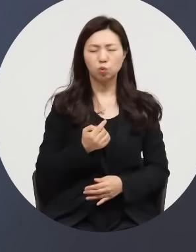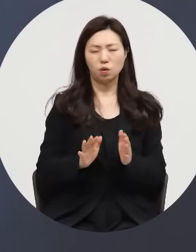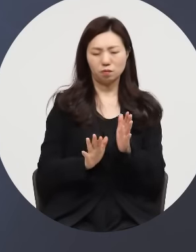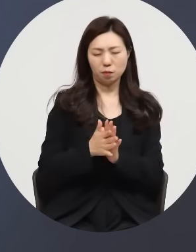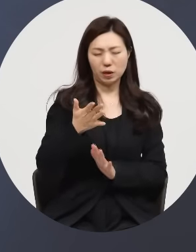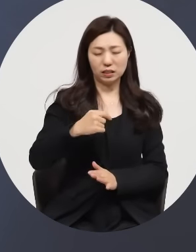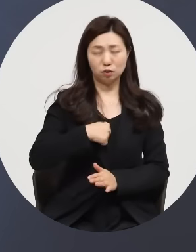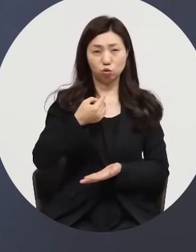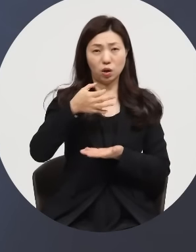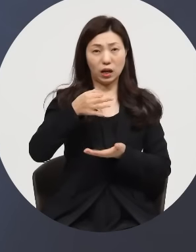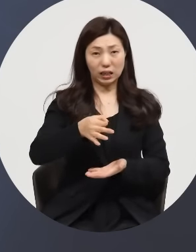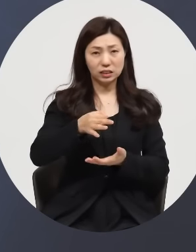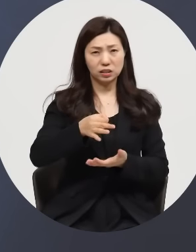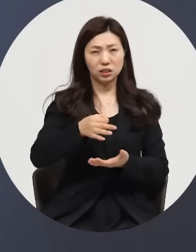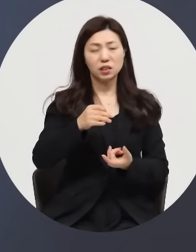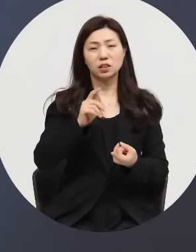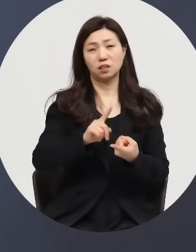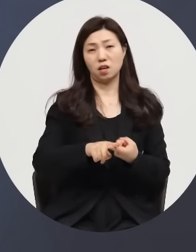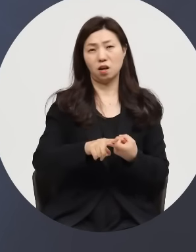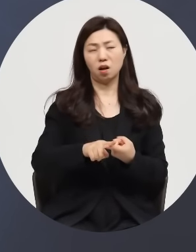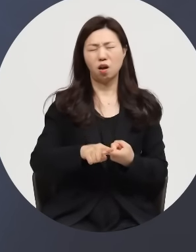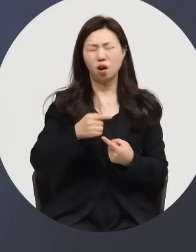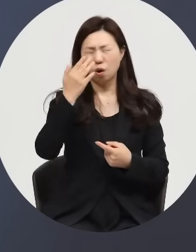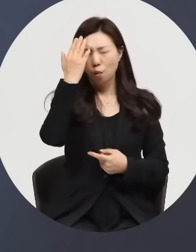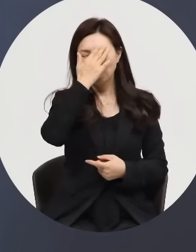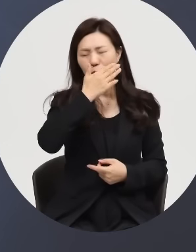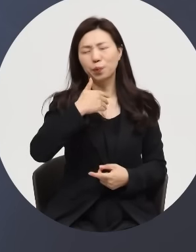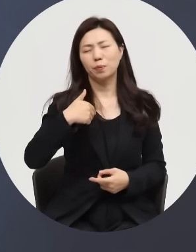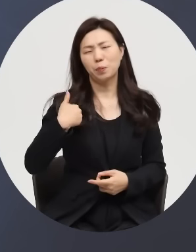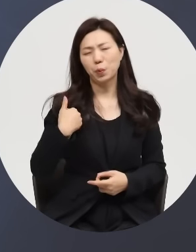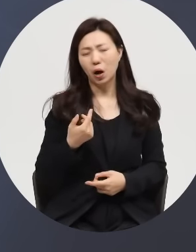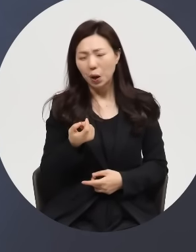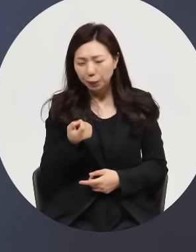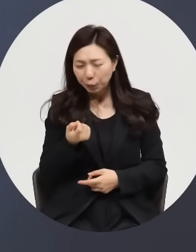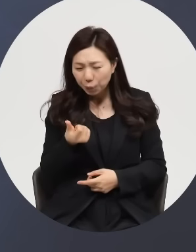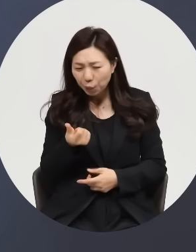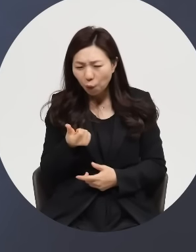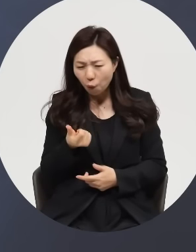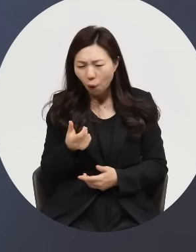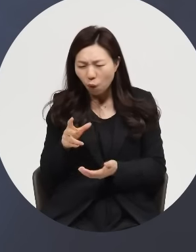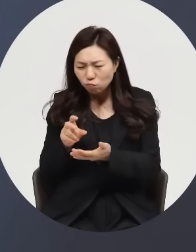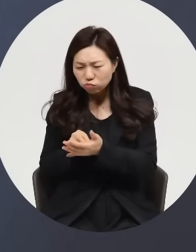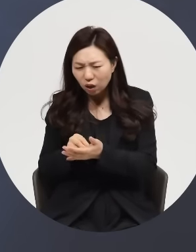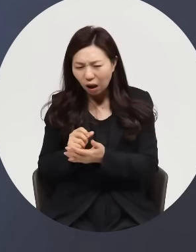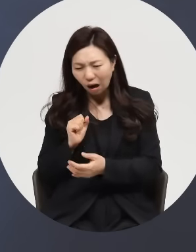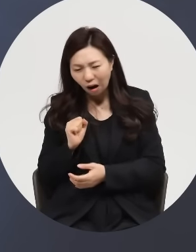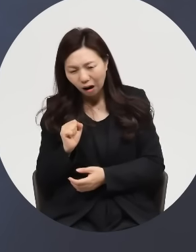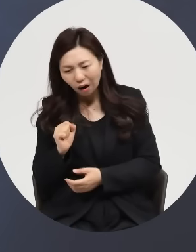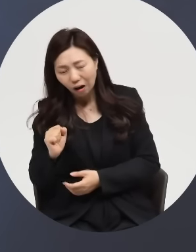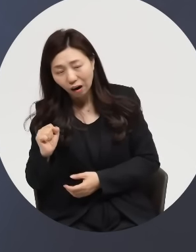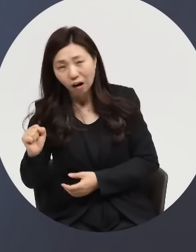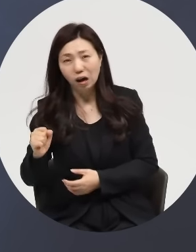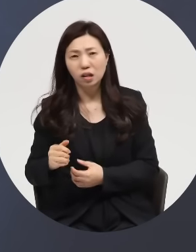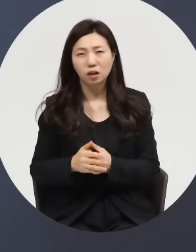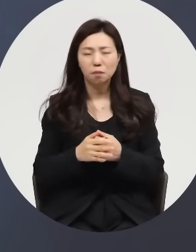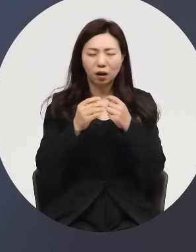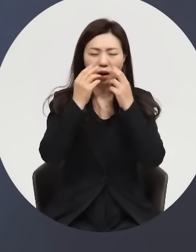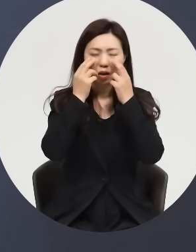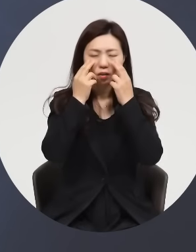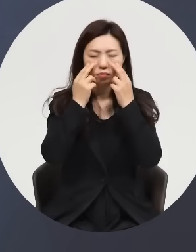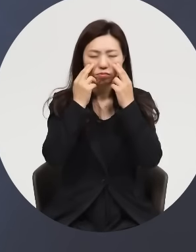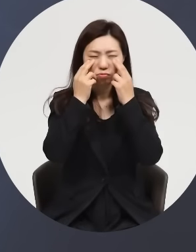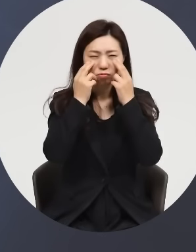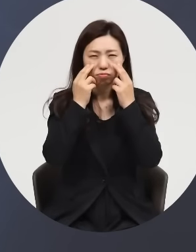자기의 빛남, 자기 가치를 지금 모르고 그 조그만한 일에 매달려 가지고 지금